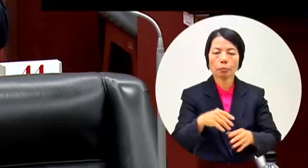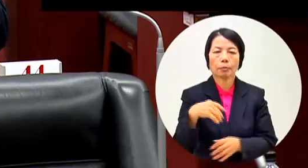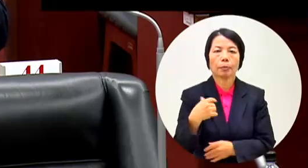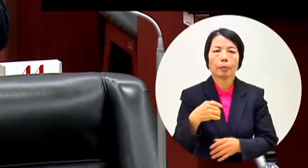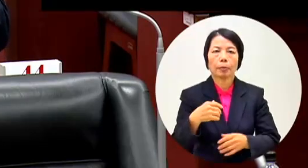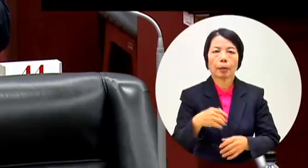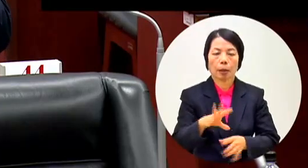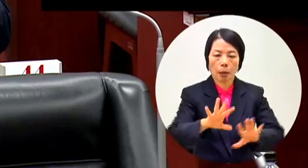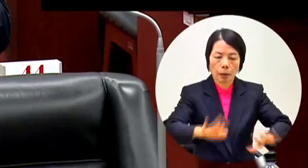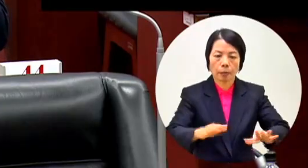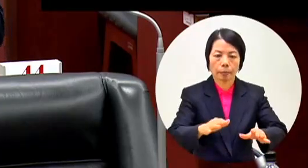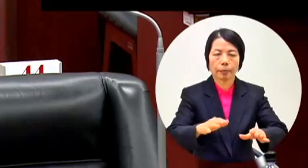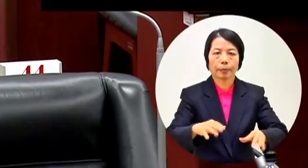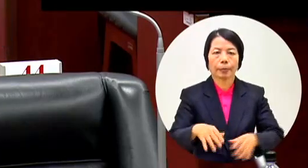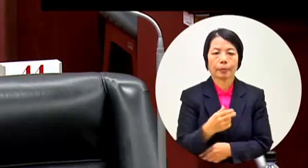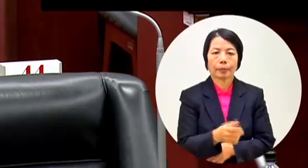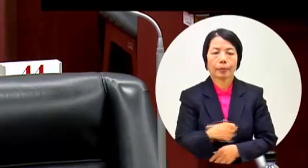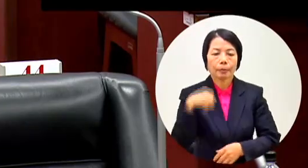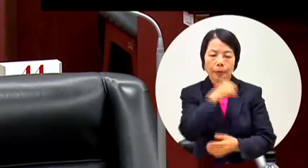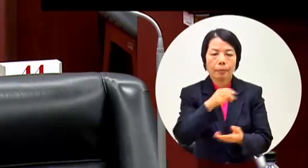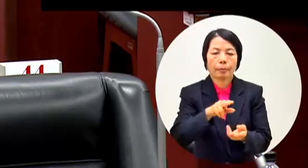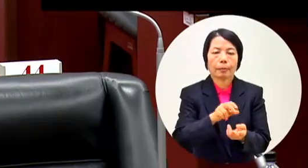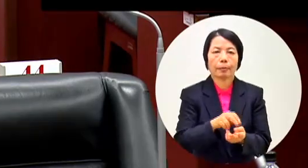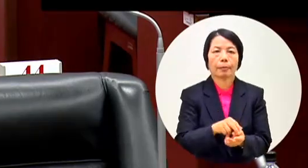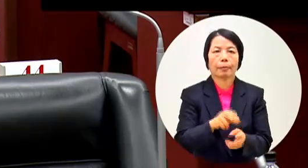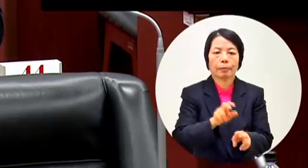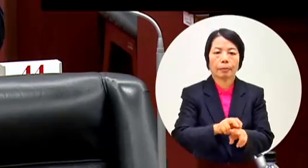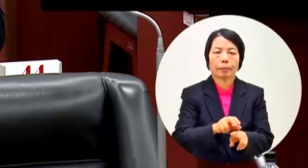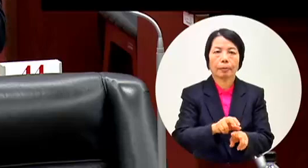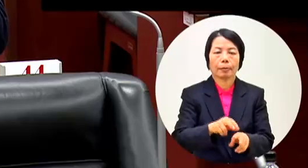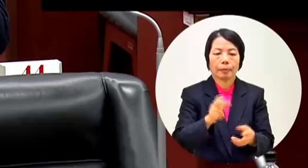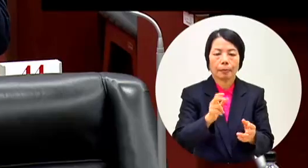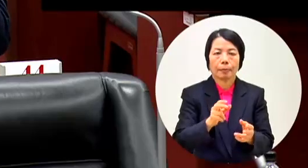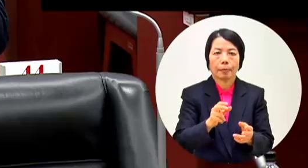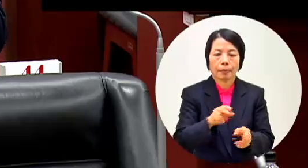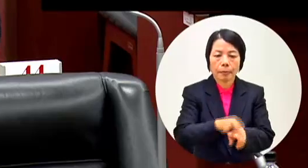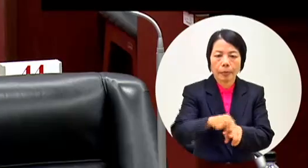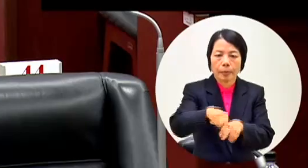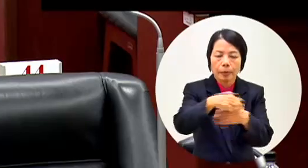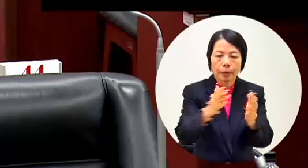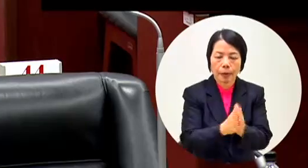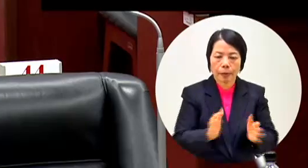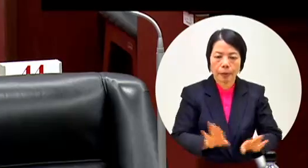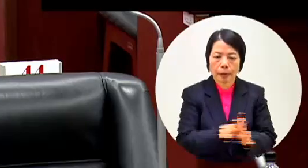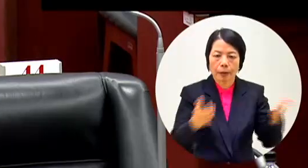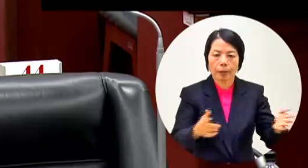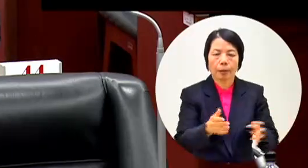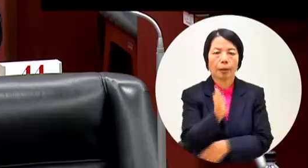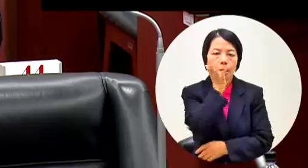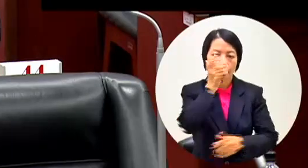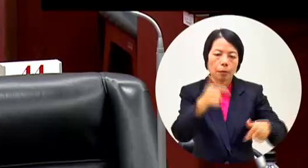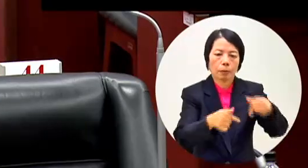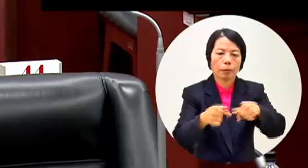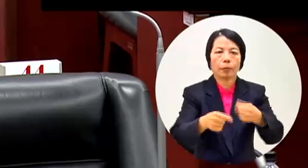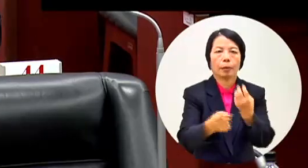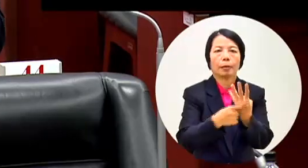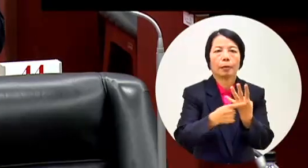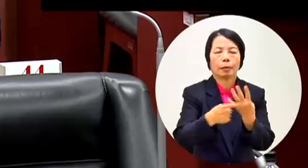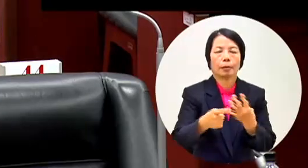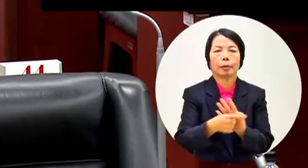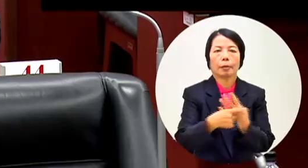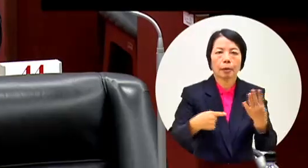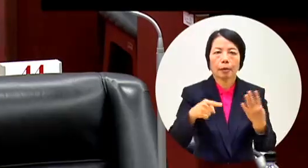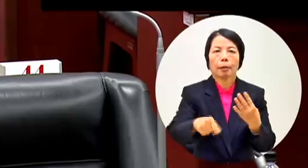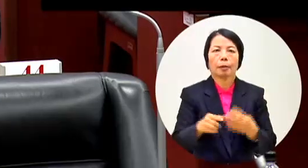先欢喜。如果现在高雄市说我要开放石化业，全世界100间前10大总